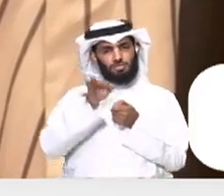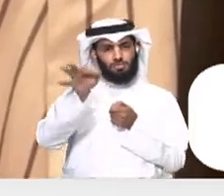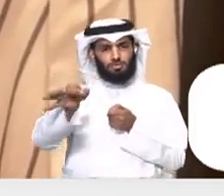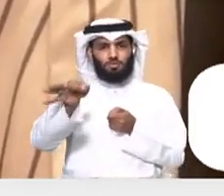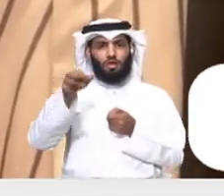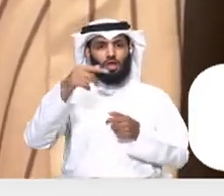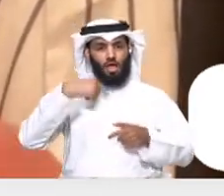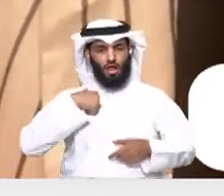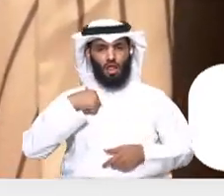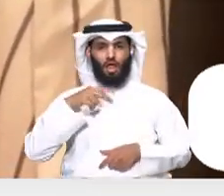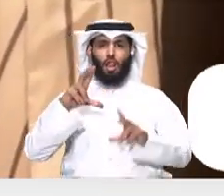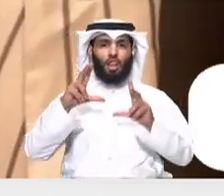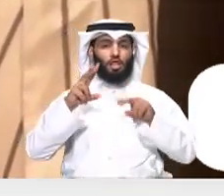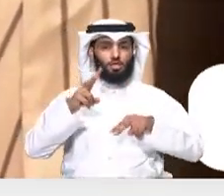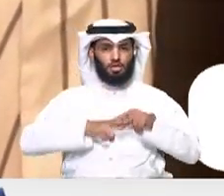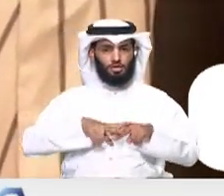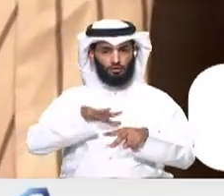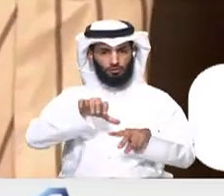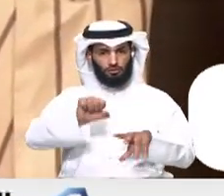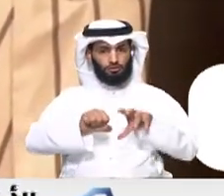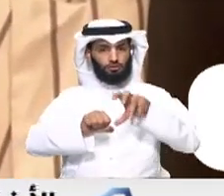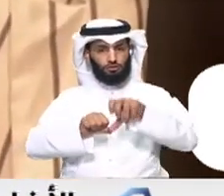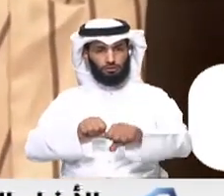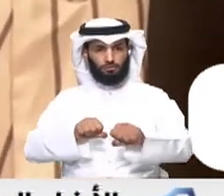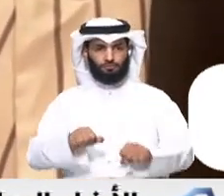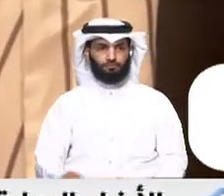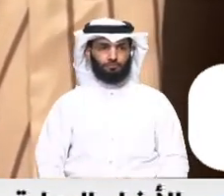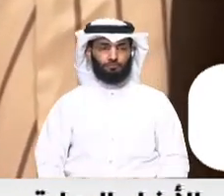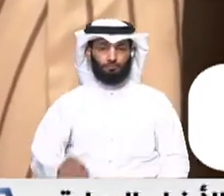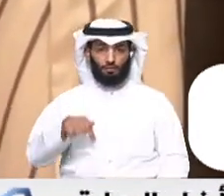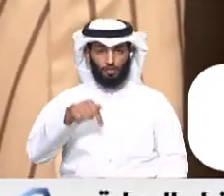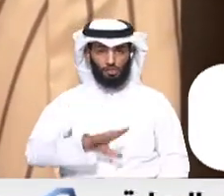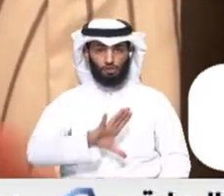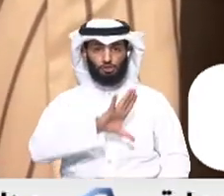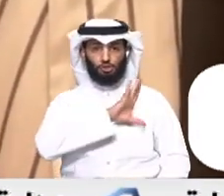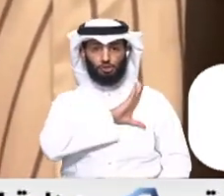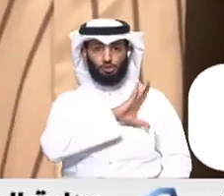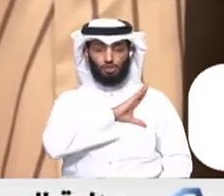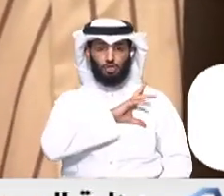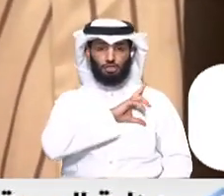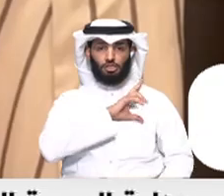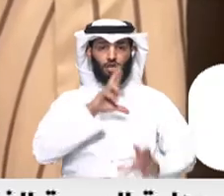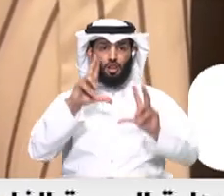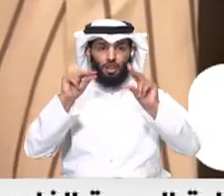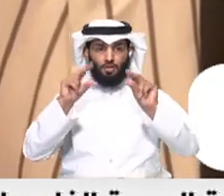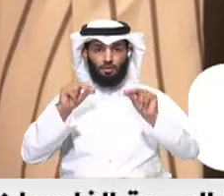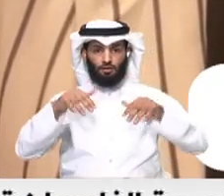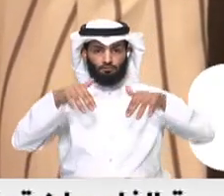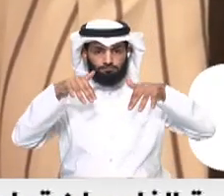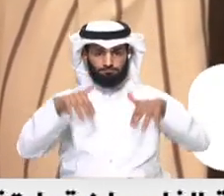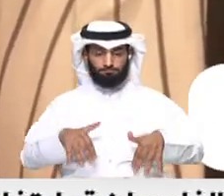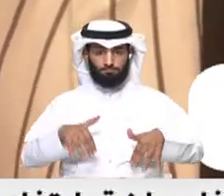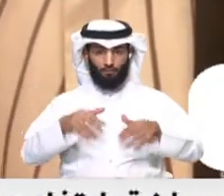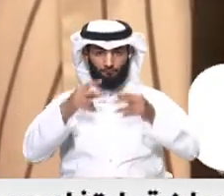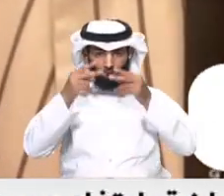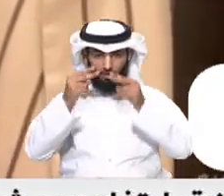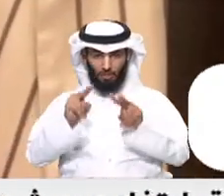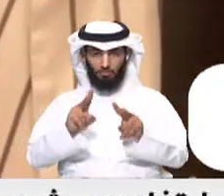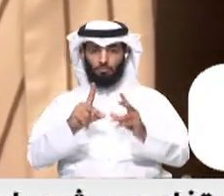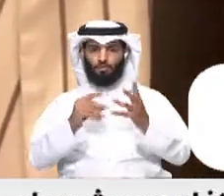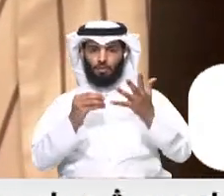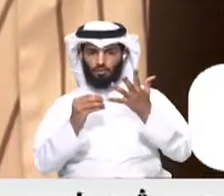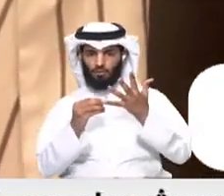تتواجد فيها قوات اليونيفيل ويتواجد فيها أيضا الجيش اللبناني، إذا نكون قد انتقلنا إلى مرحلة أخرى